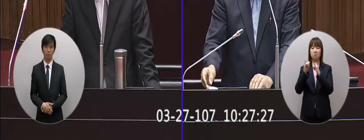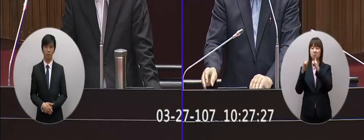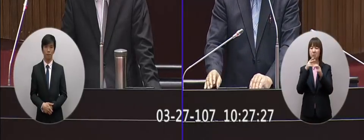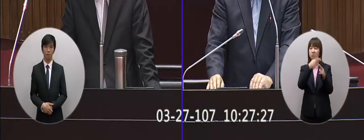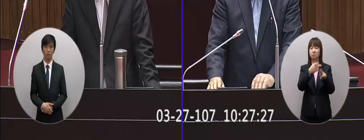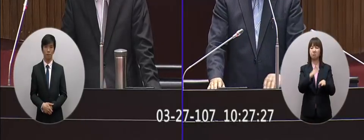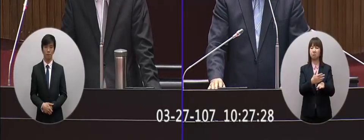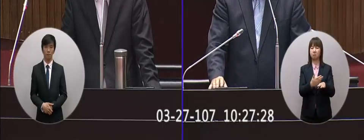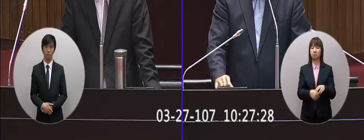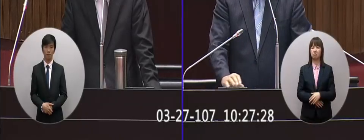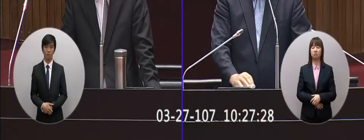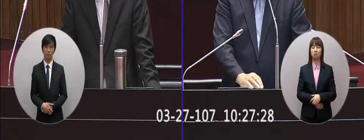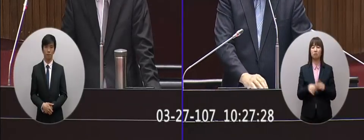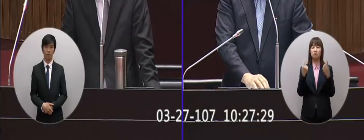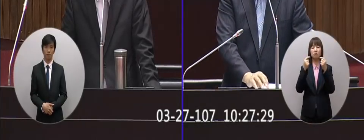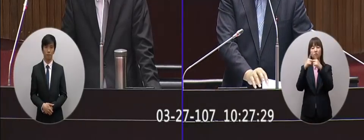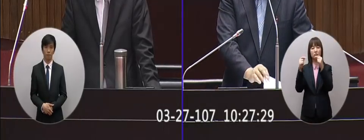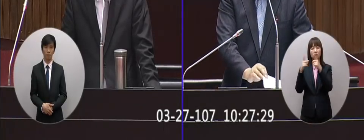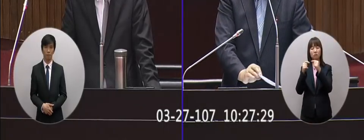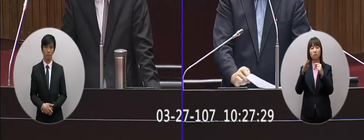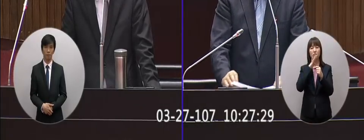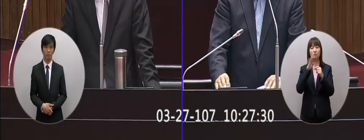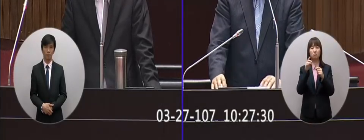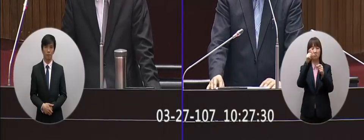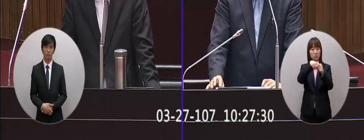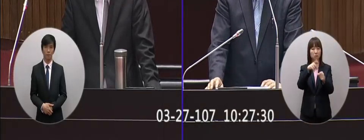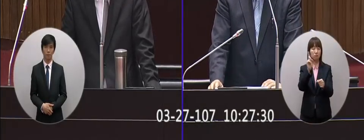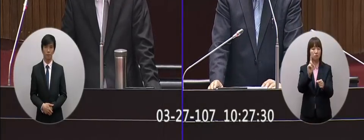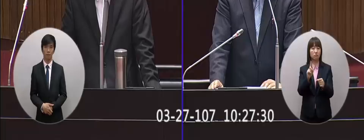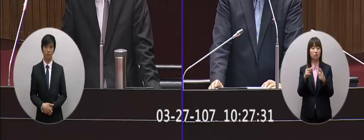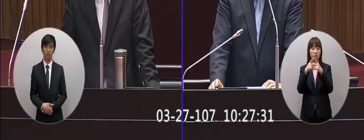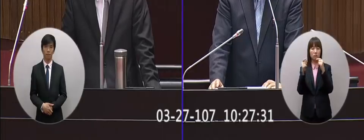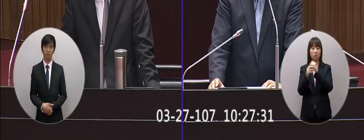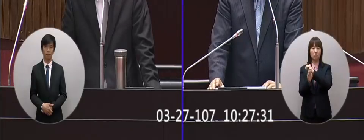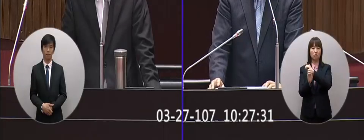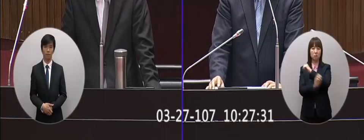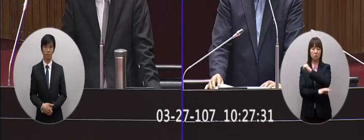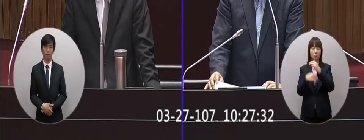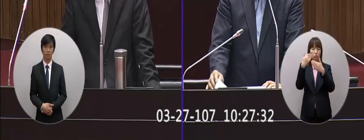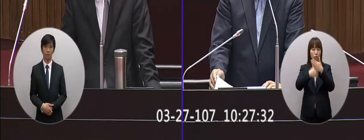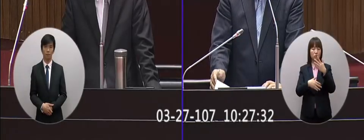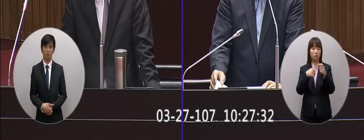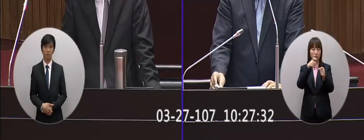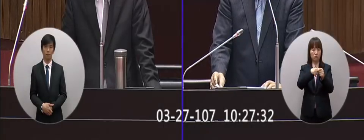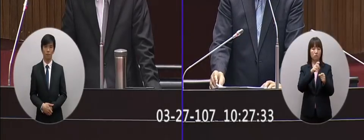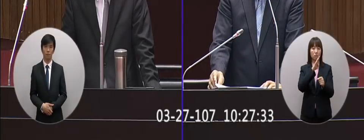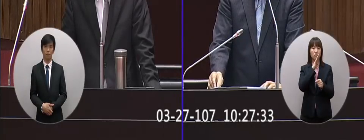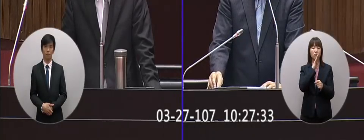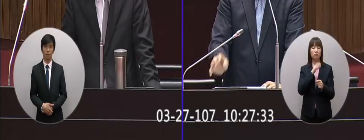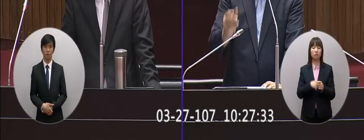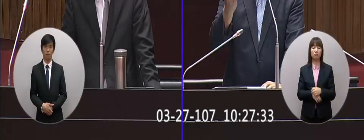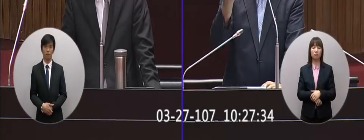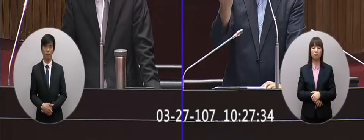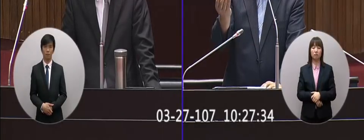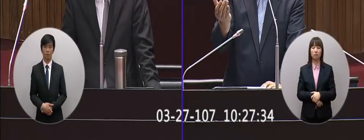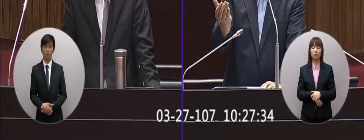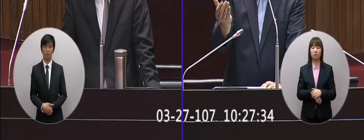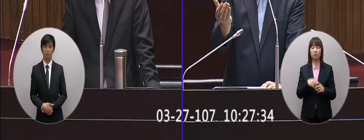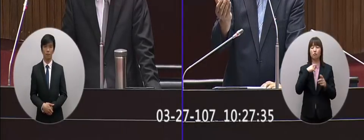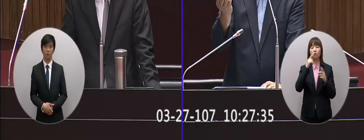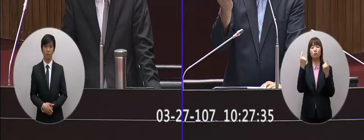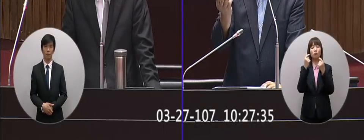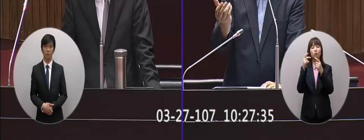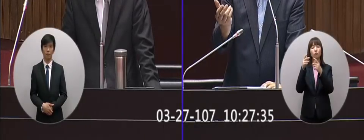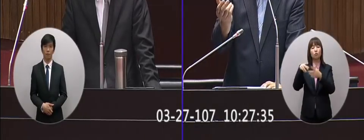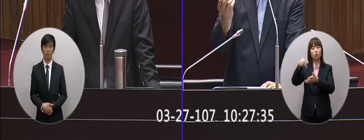信了哈。我们来看看日本的减碳目标。日本的减碳目标啊，在因为我特别举